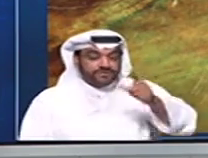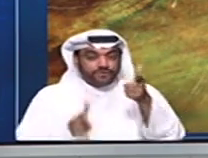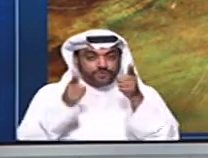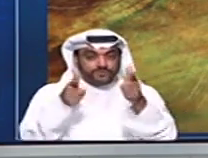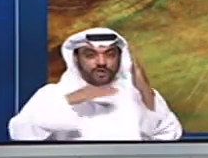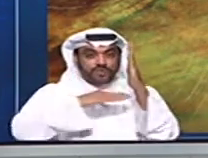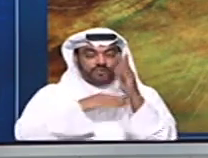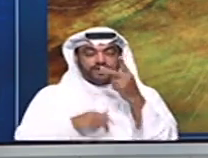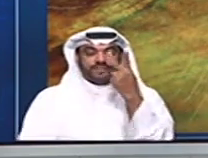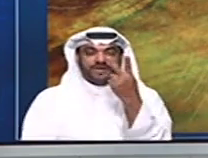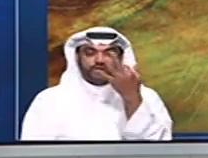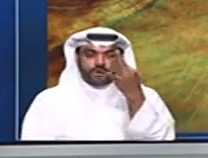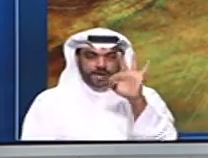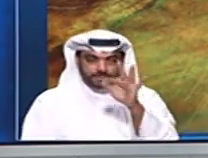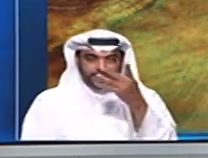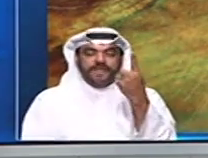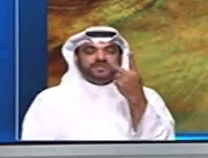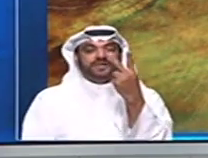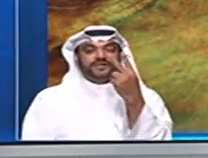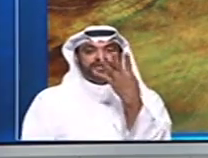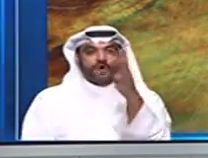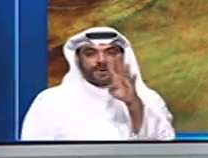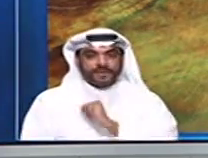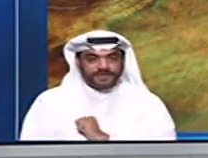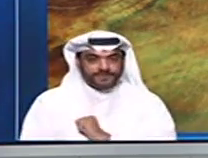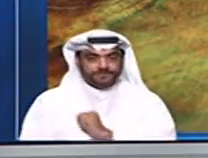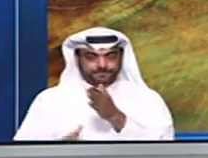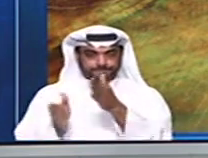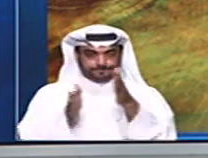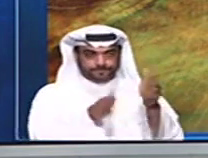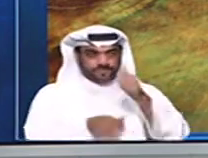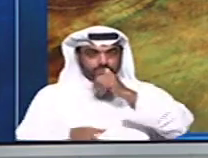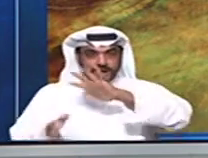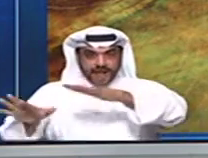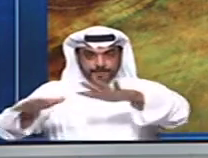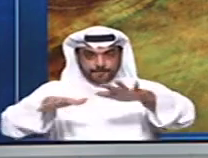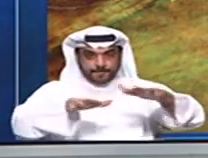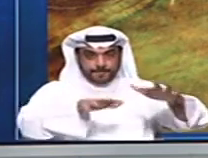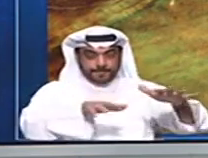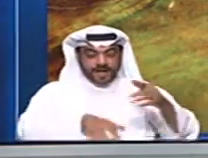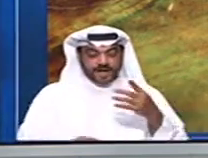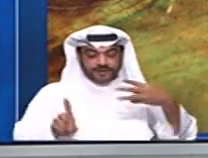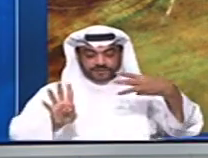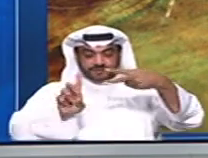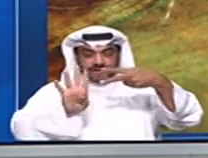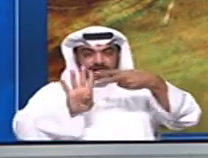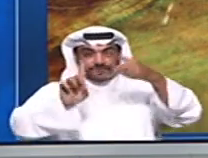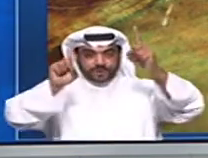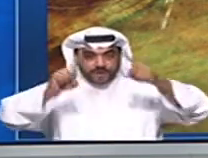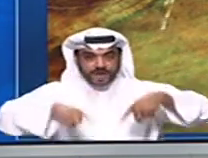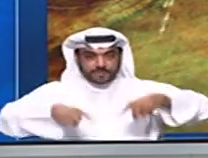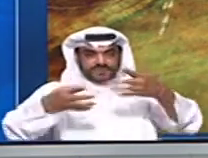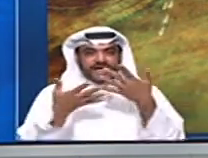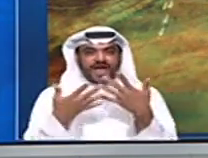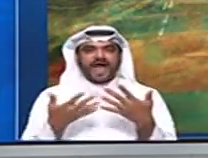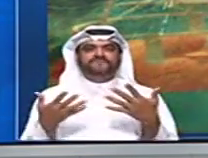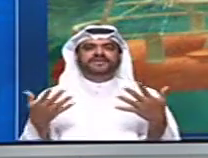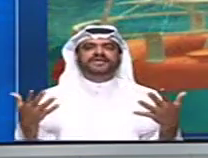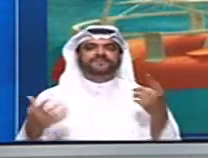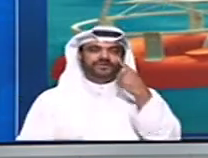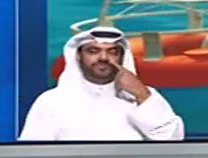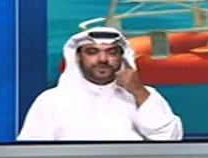بين 42 إلى 43 درجة مئوية. الأجواء البحرية بشكل عام خلال 24 ساعة القادمة خفيف إلى معتدل الموج، وارتفاع